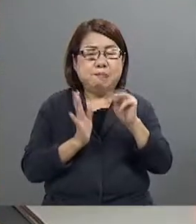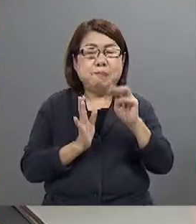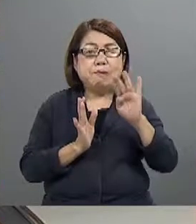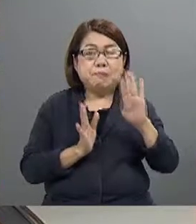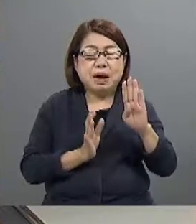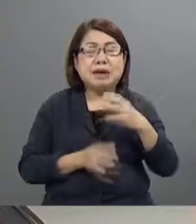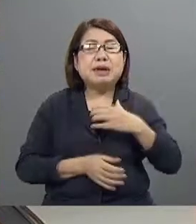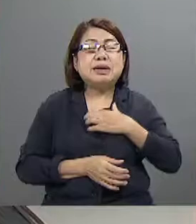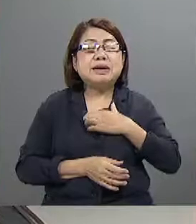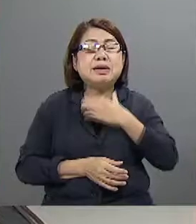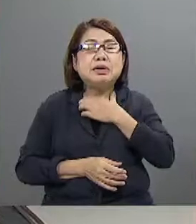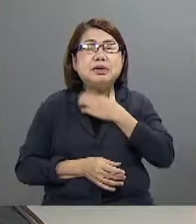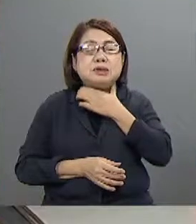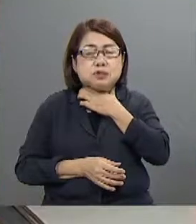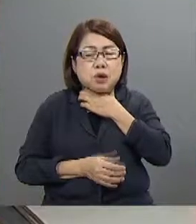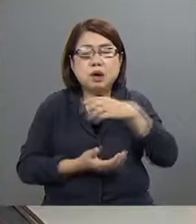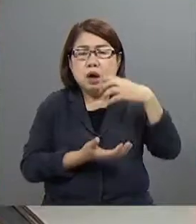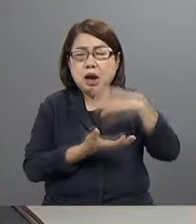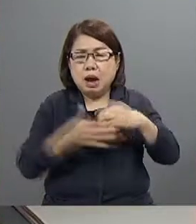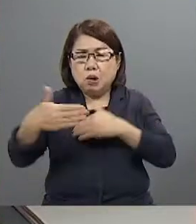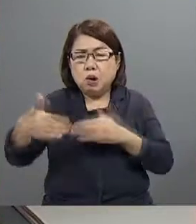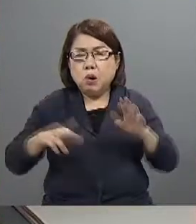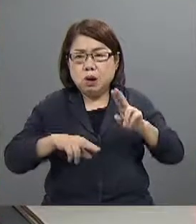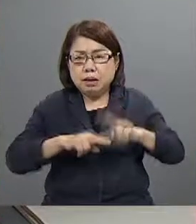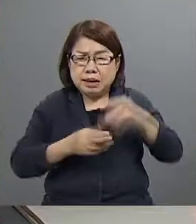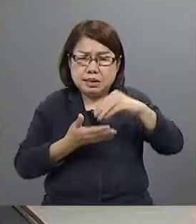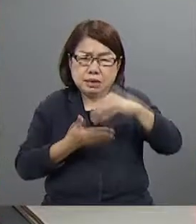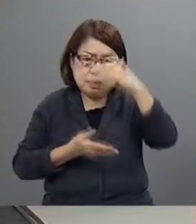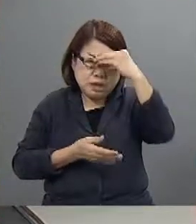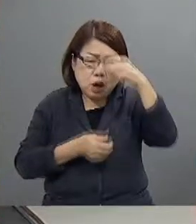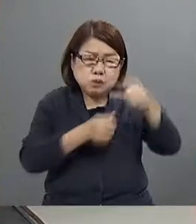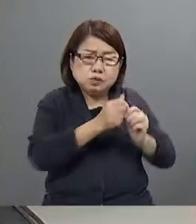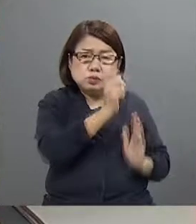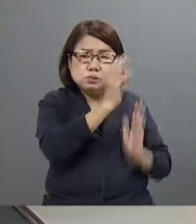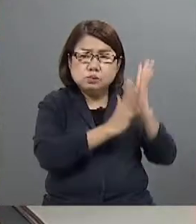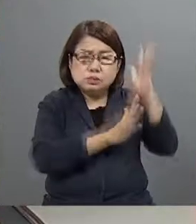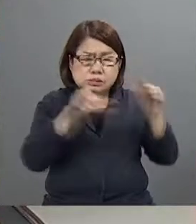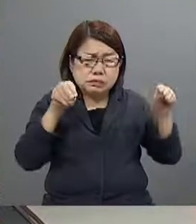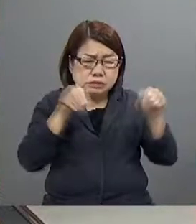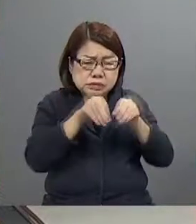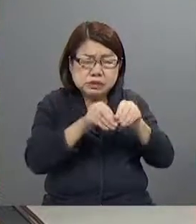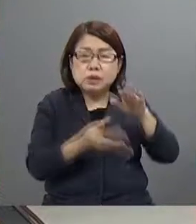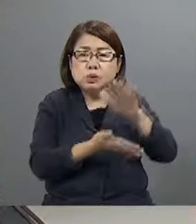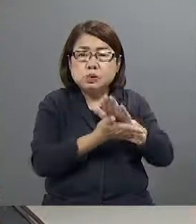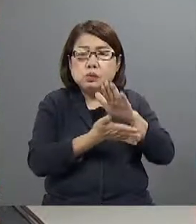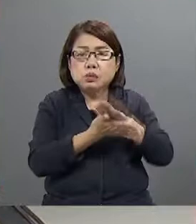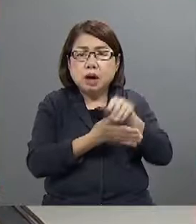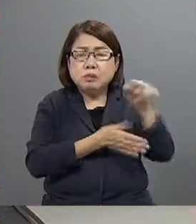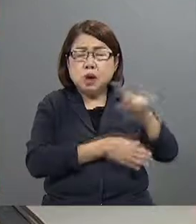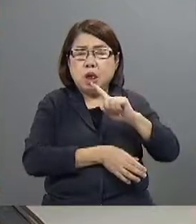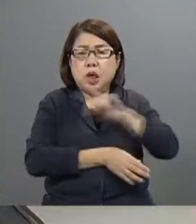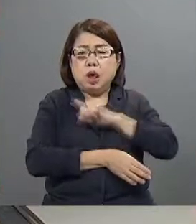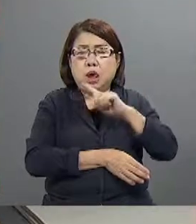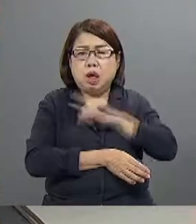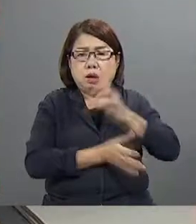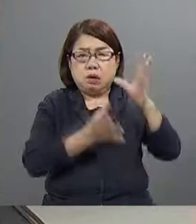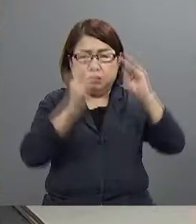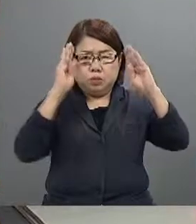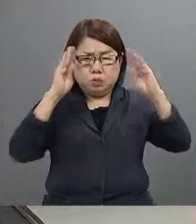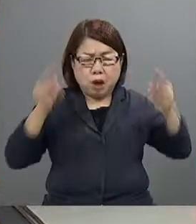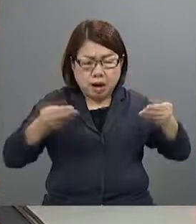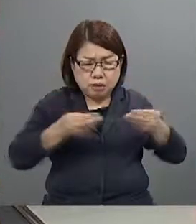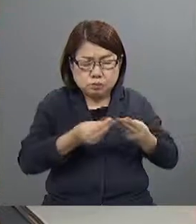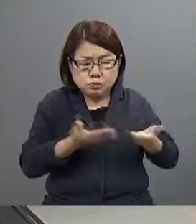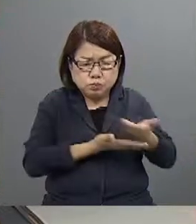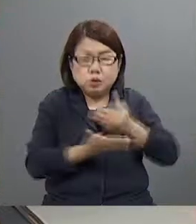กรรมห้องเรียนป่าไผ่จากป่าชุมชนใกล้โรงเรียนซึ่งทุกคนได้ออกแบบการเรียนรู้ร่วมกันนะครับทั้งครูนักเรียน